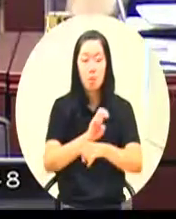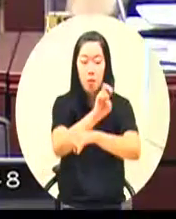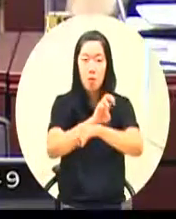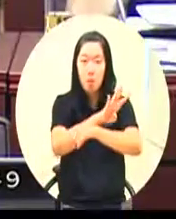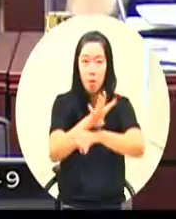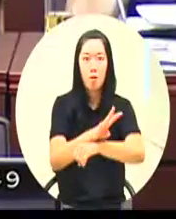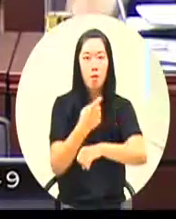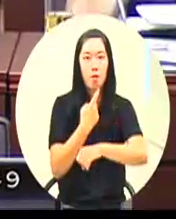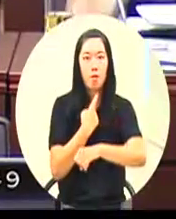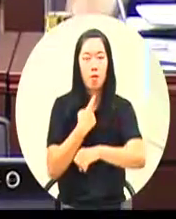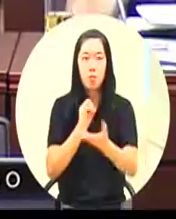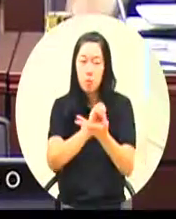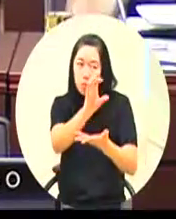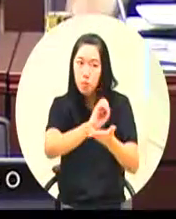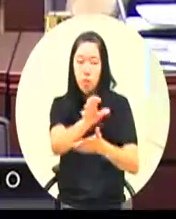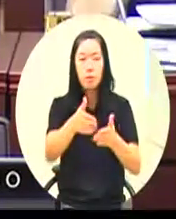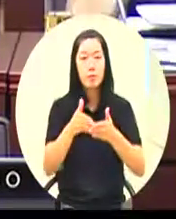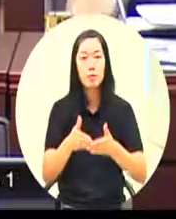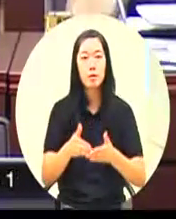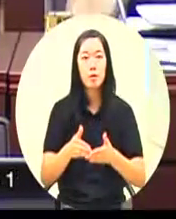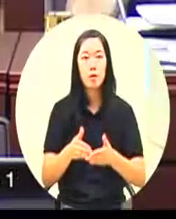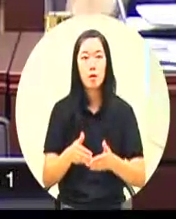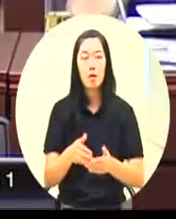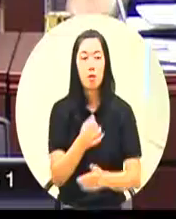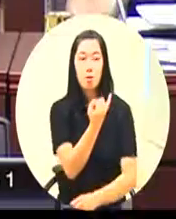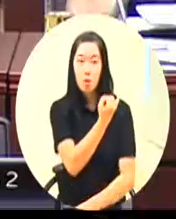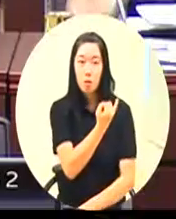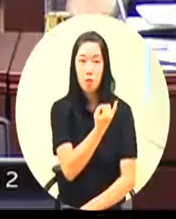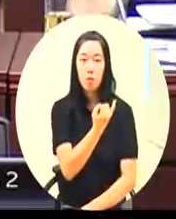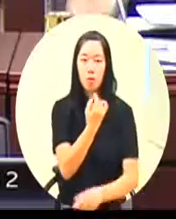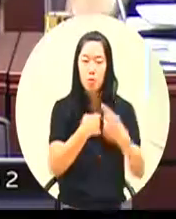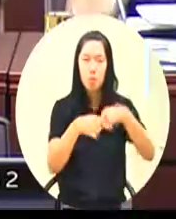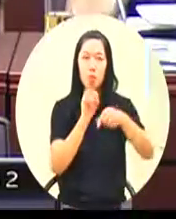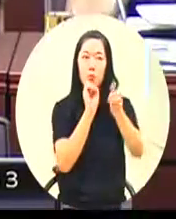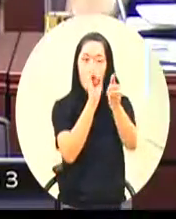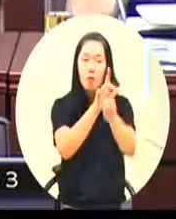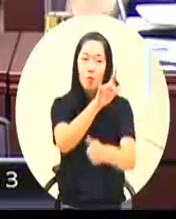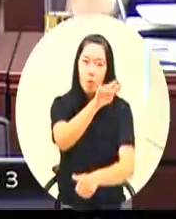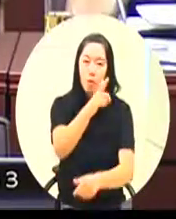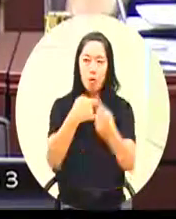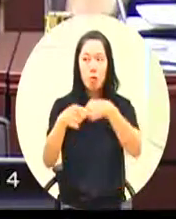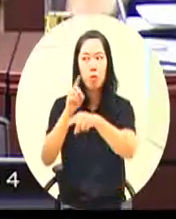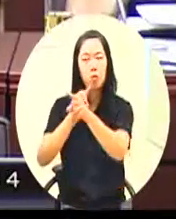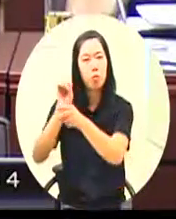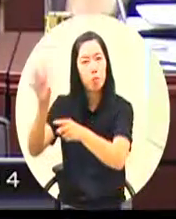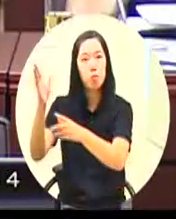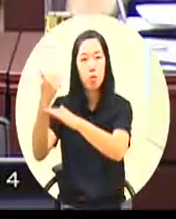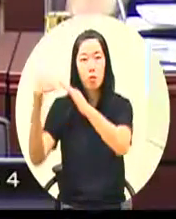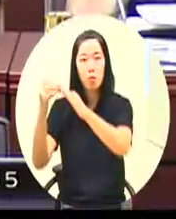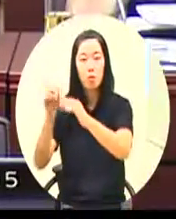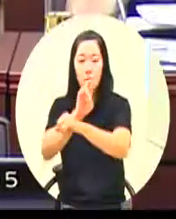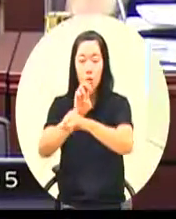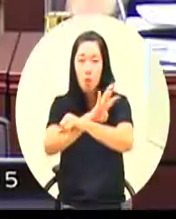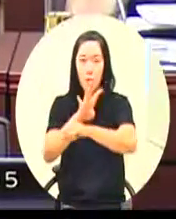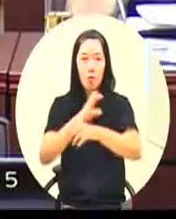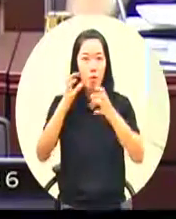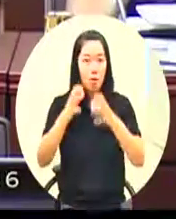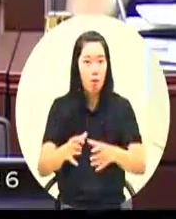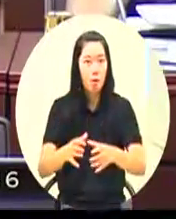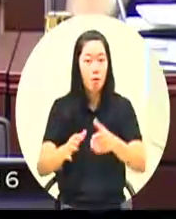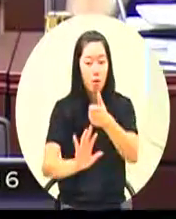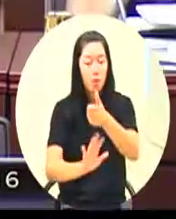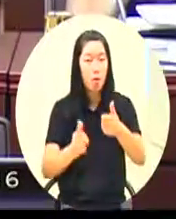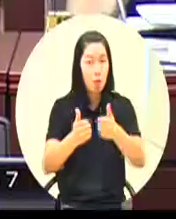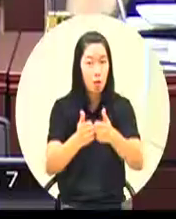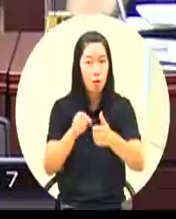实就要有一个通报机制，不管女生反映给导师反映给学校，学校就24小时呢要有一个成立一个委员会，就